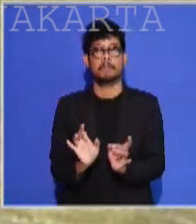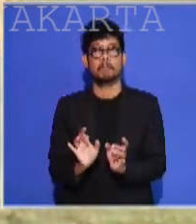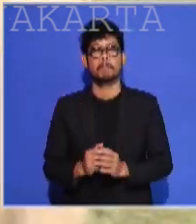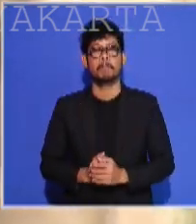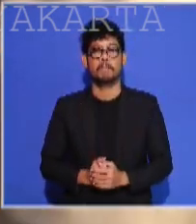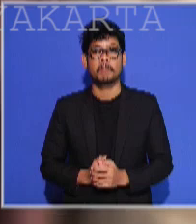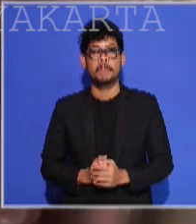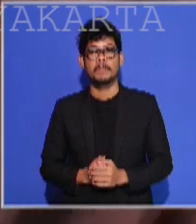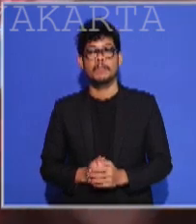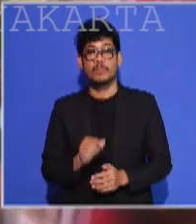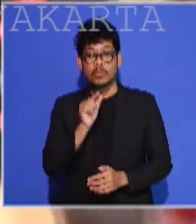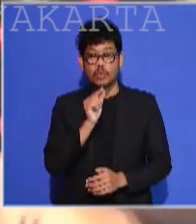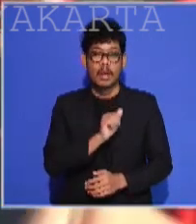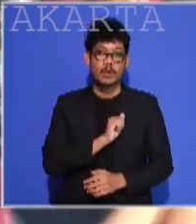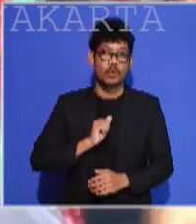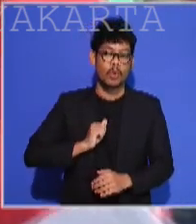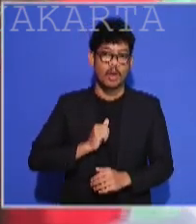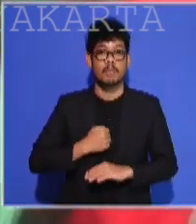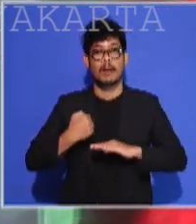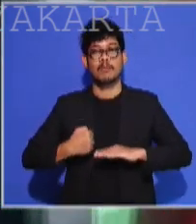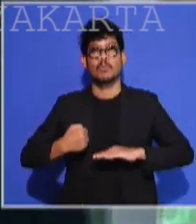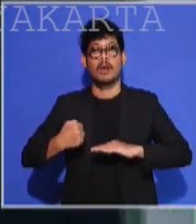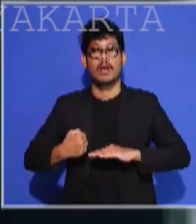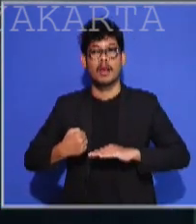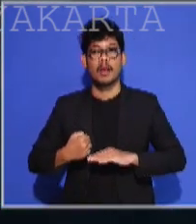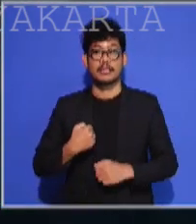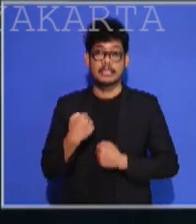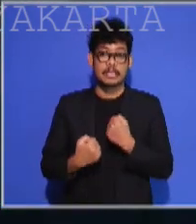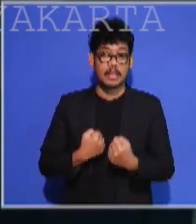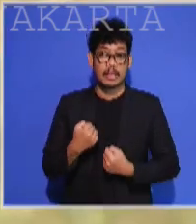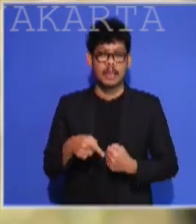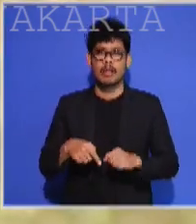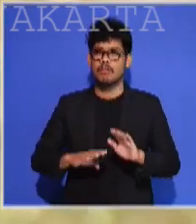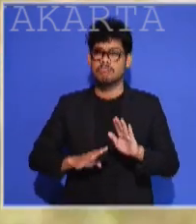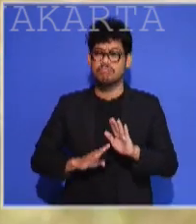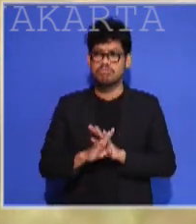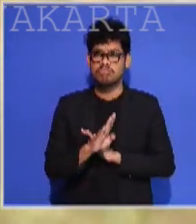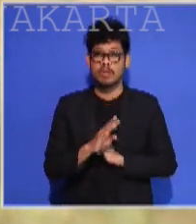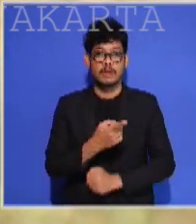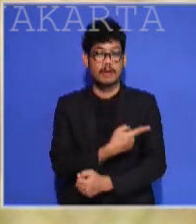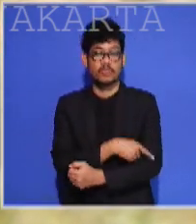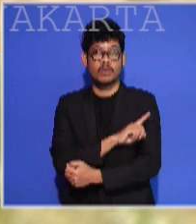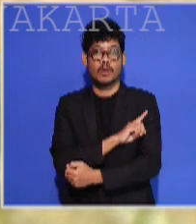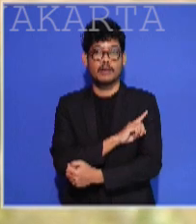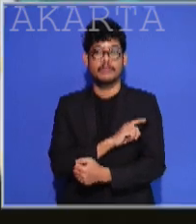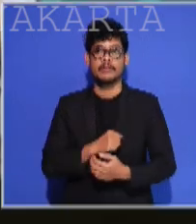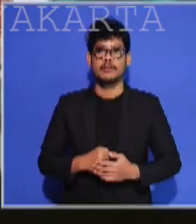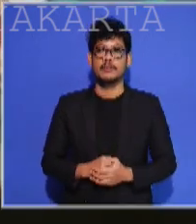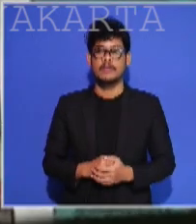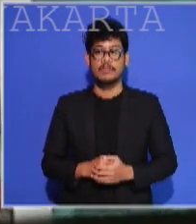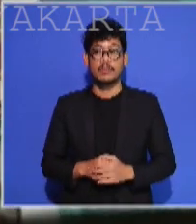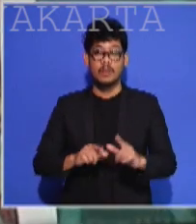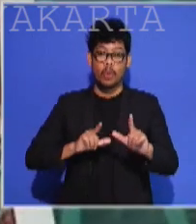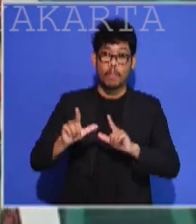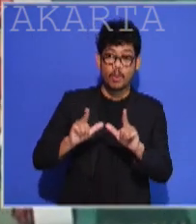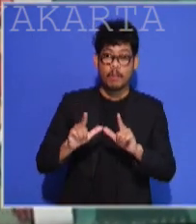pramuka salah satunya tingkat penegak kegiatan ini menjadi ajang meningkatkan kemampuan dalam berekspresi melalui lomba mural yang digelar